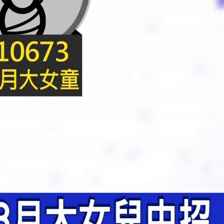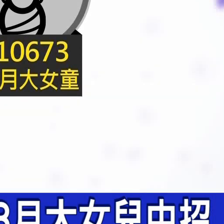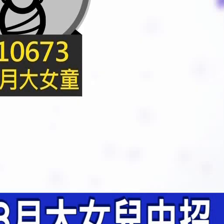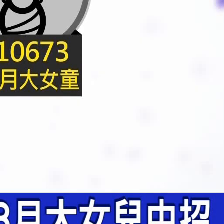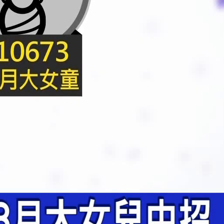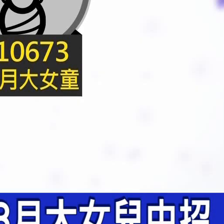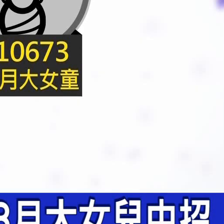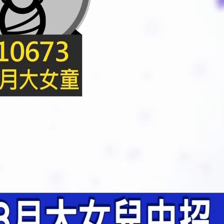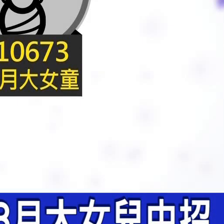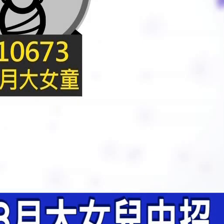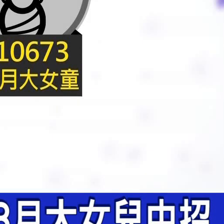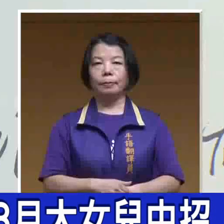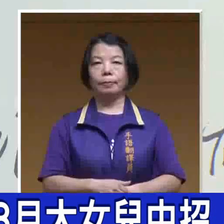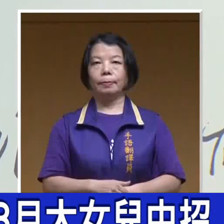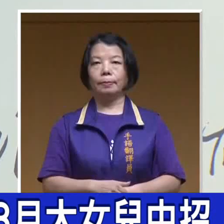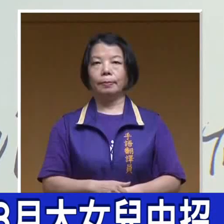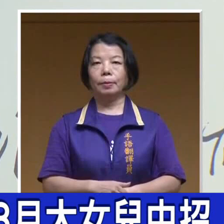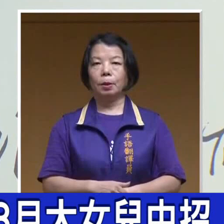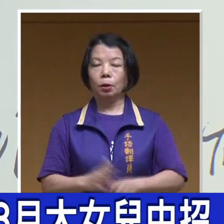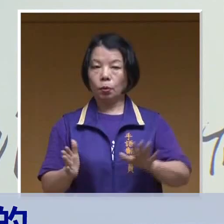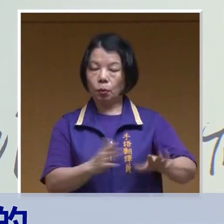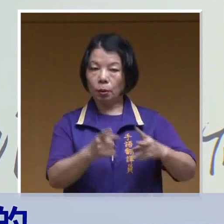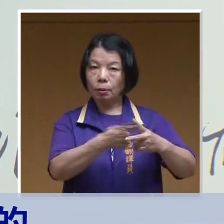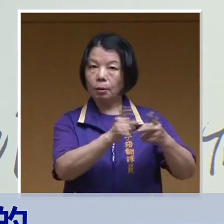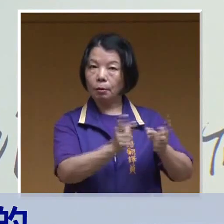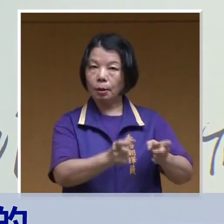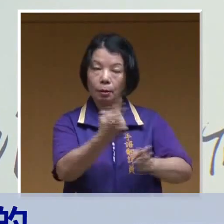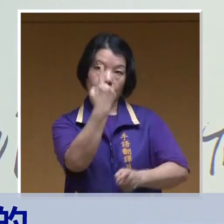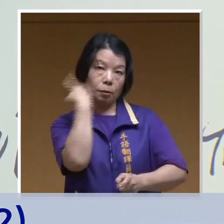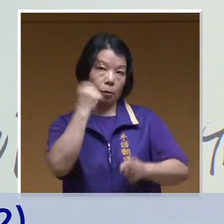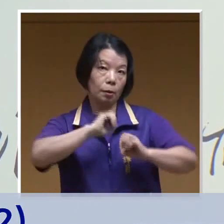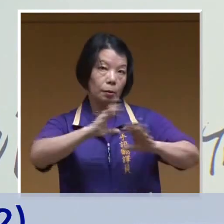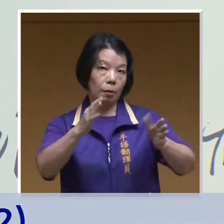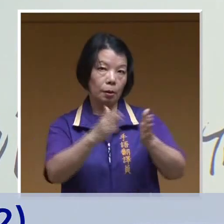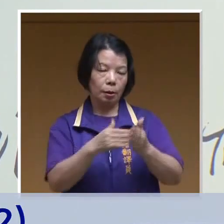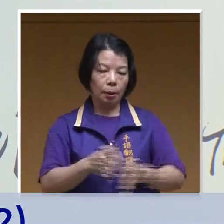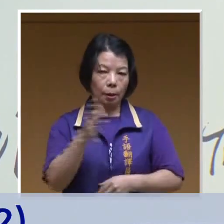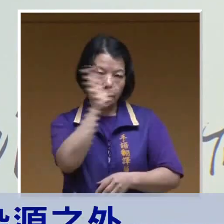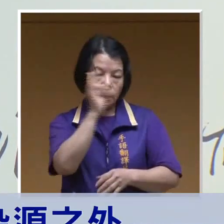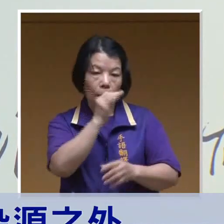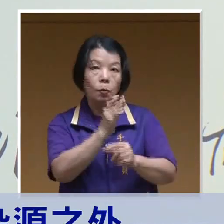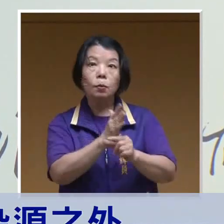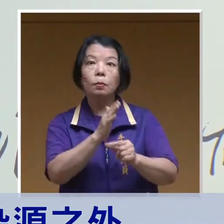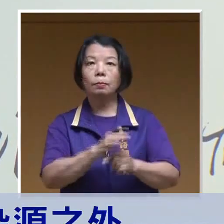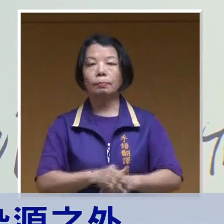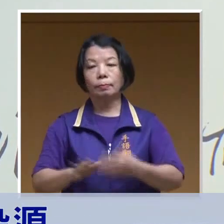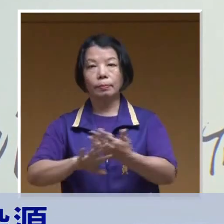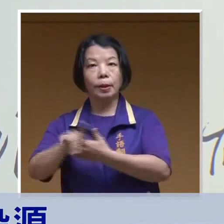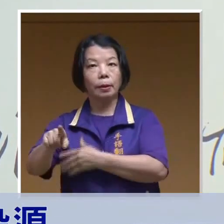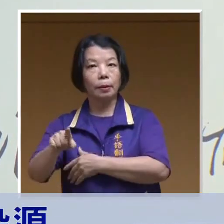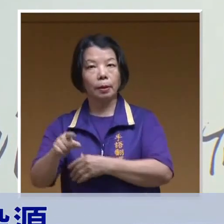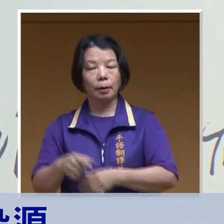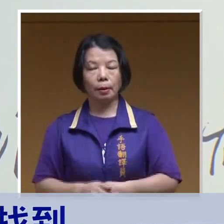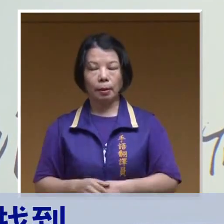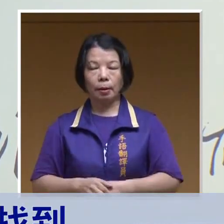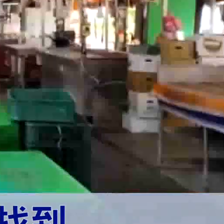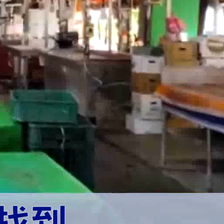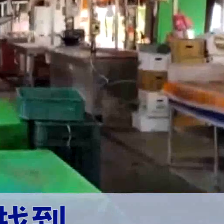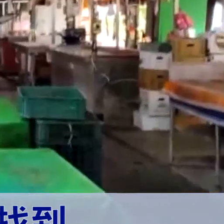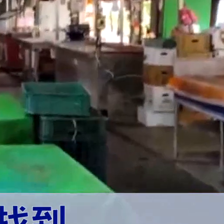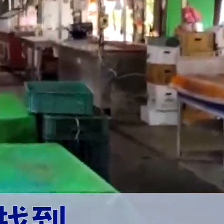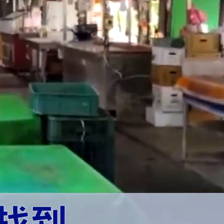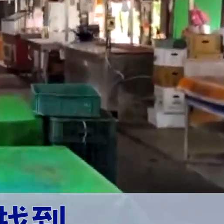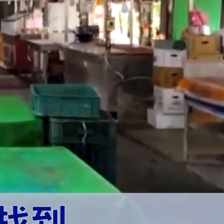大的女儿也跟着遭殃。 除了小港公布干，我们现在还在找感染源之外，其他我们的感染源我们都可以溯源找